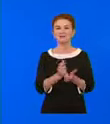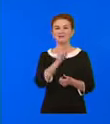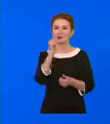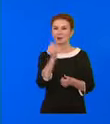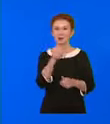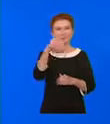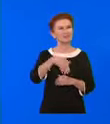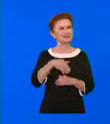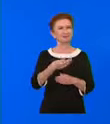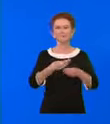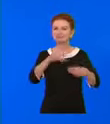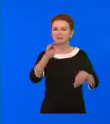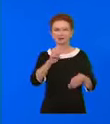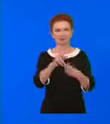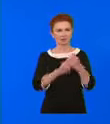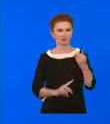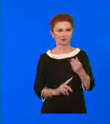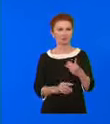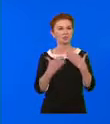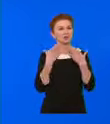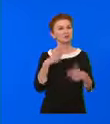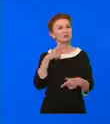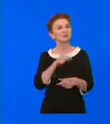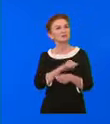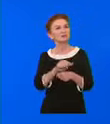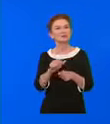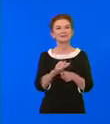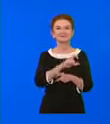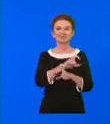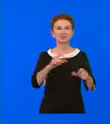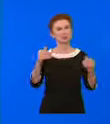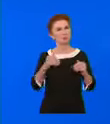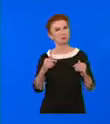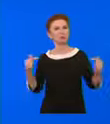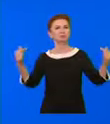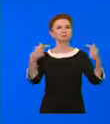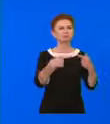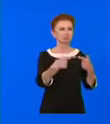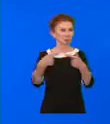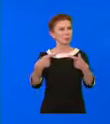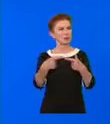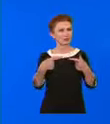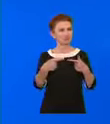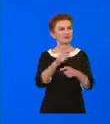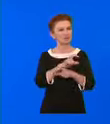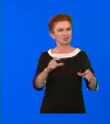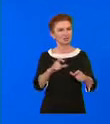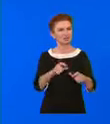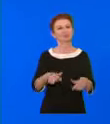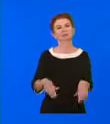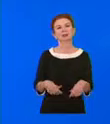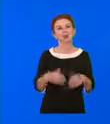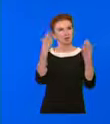Polsce. Dzięki temu też mamy czas na dostosowania w naszej służbie zdrowia, na kupowanie nowego sprzętu.